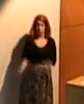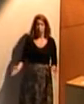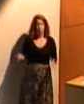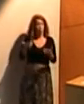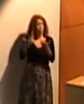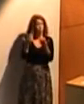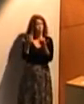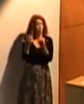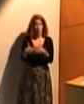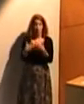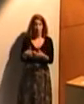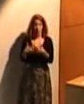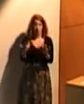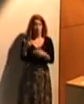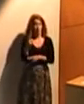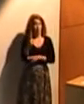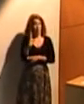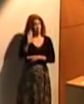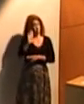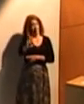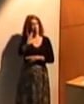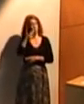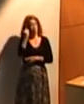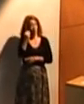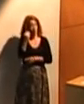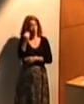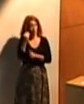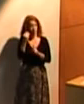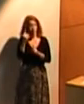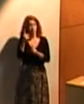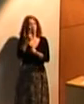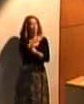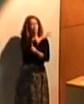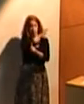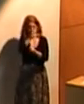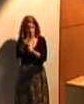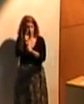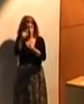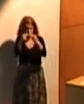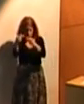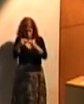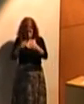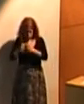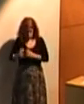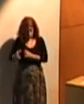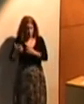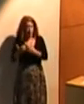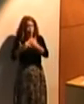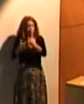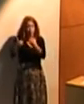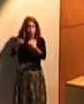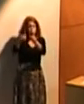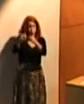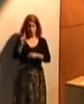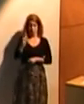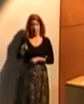que la nature humaine se réduisent à une complexité et si la nature humaine se réduit à une complexité qu'un jour